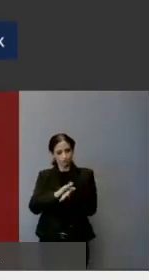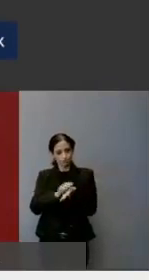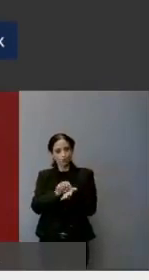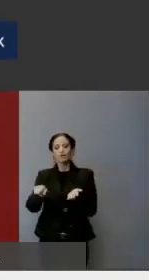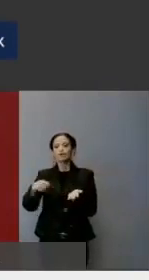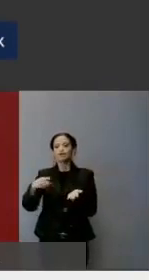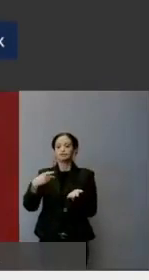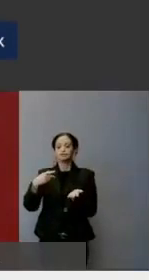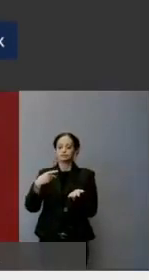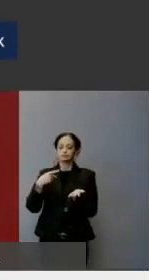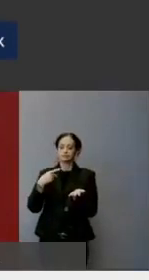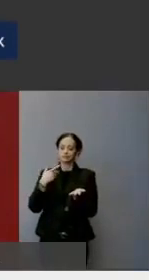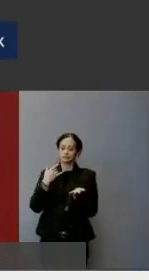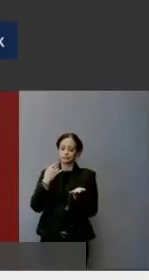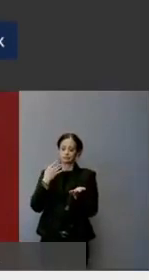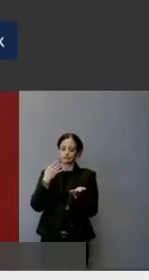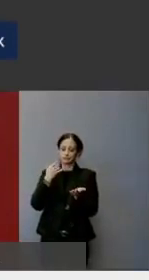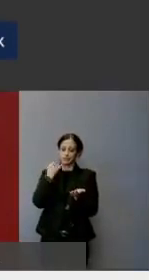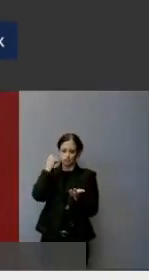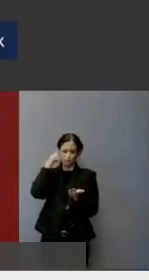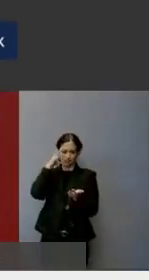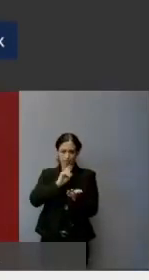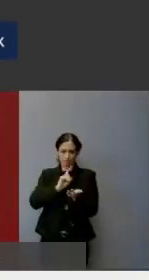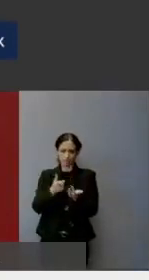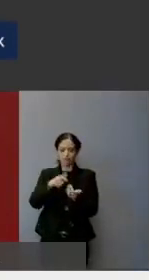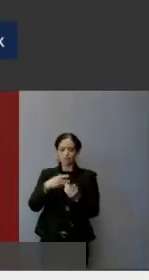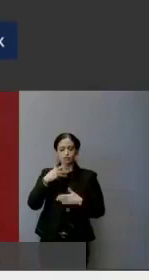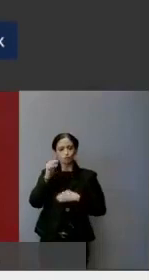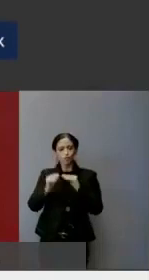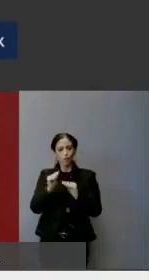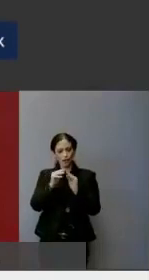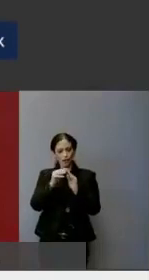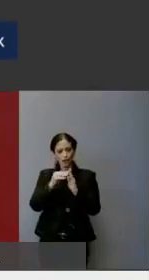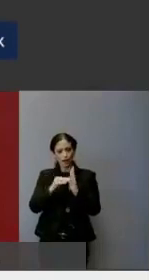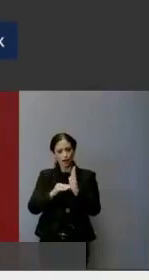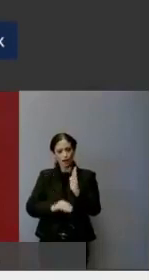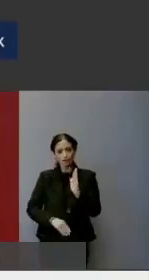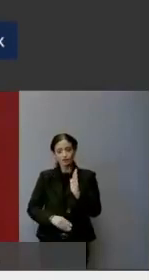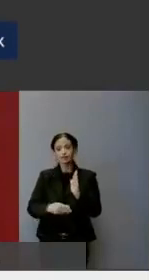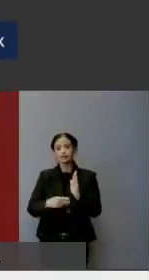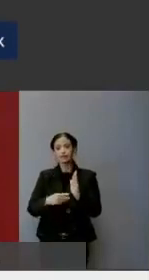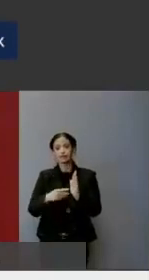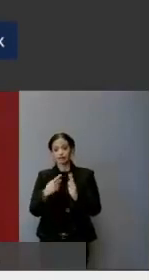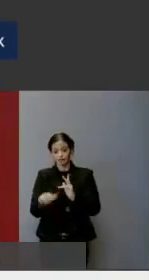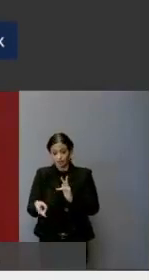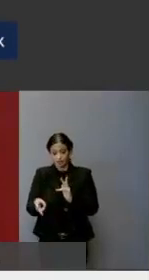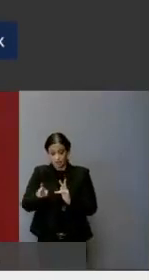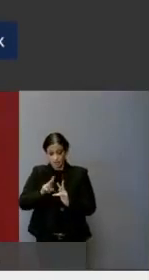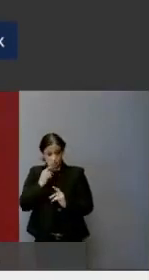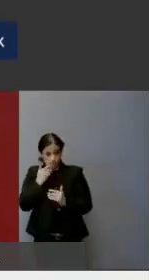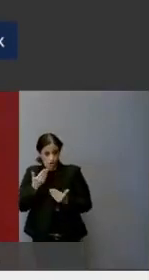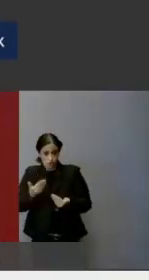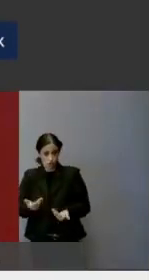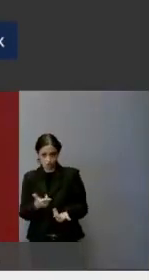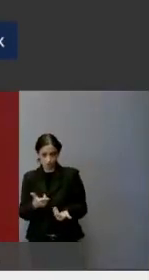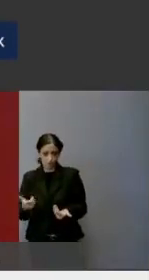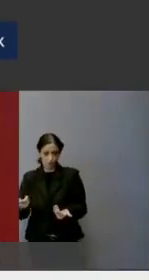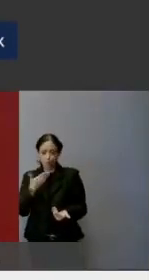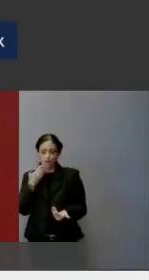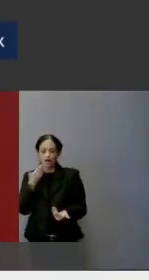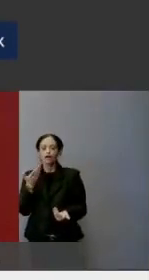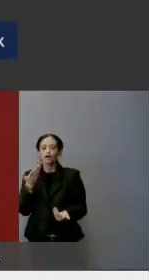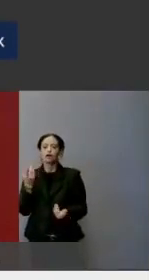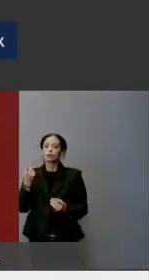la rai pone tutta una serie di domande rispetto alle quali non solo le risposte non ci sono in questo momento ma non è neppure